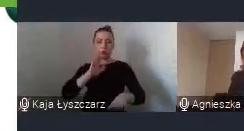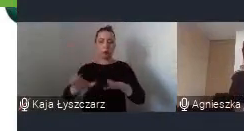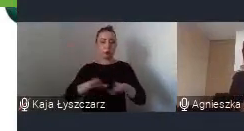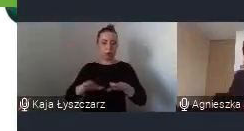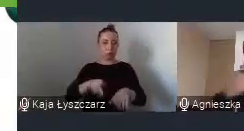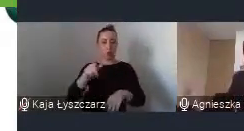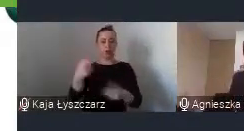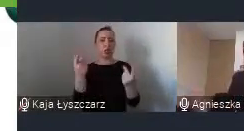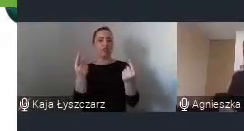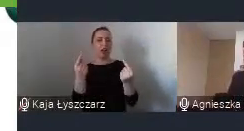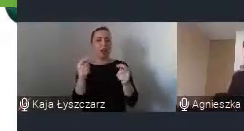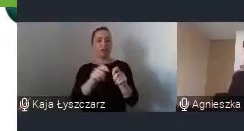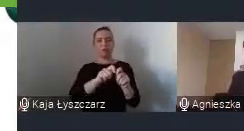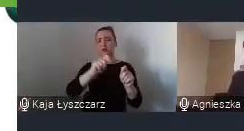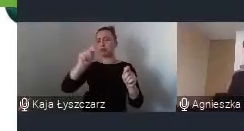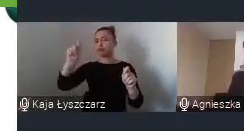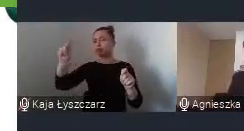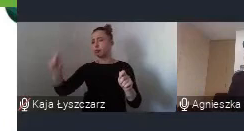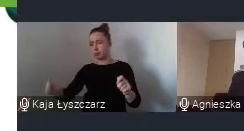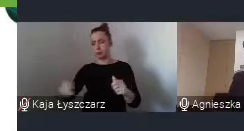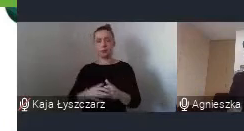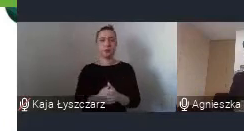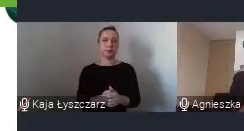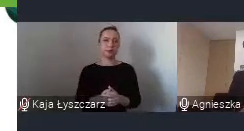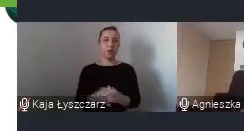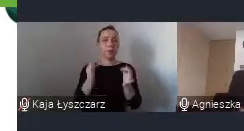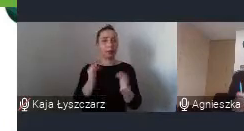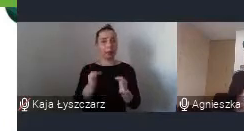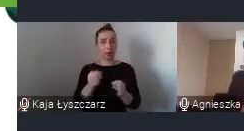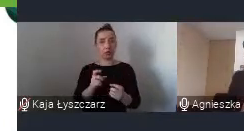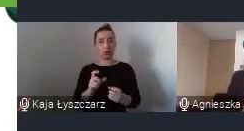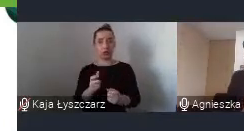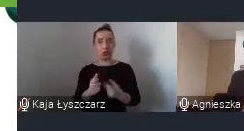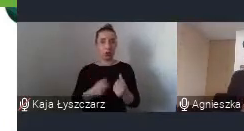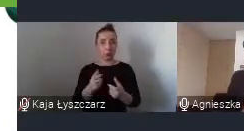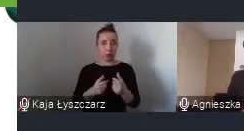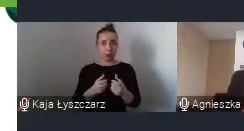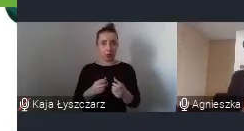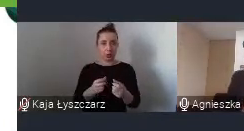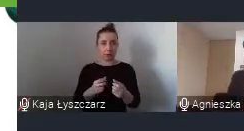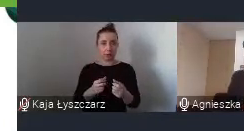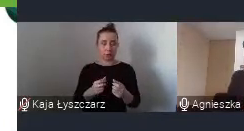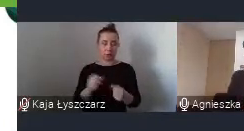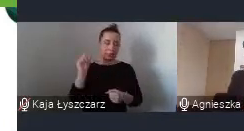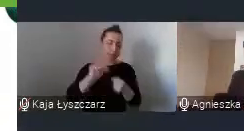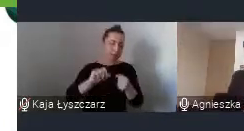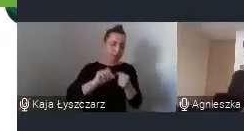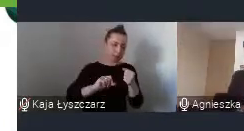jest gwarantem pewnej ciągłości całego procesu. Teraz trwają prace nad uszczegółowieniem ram nowej